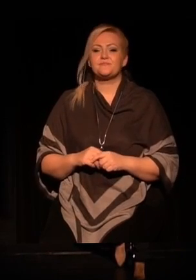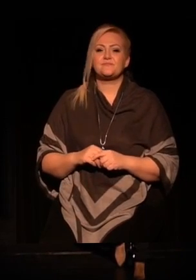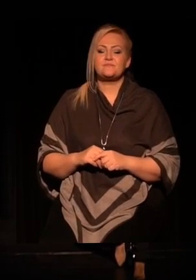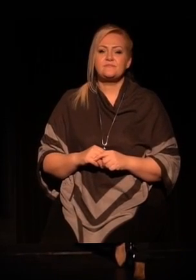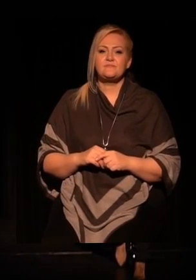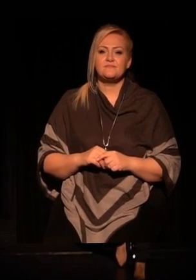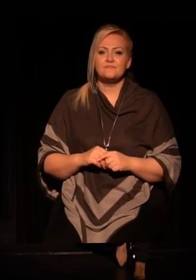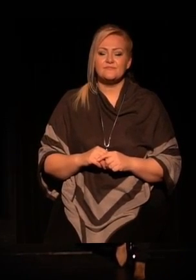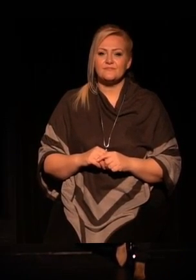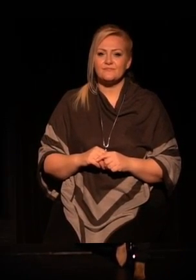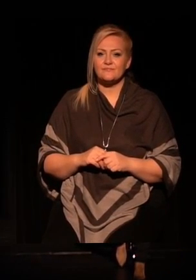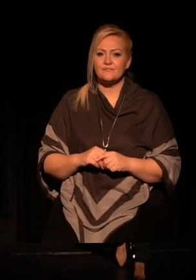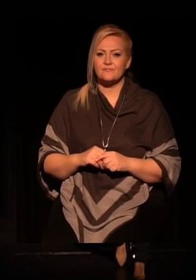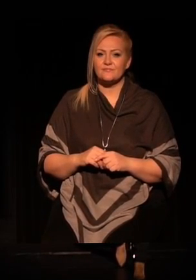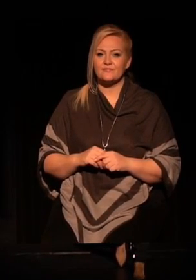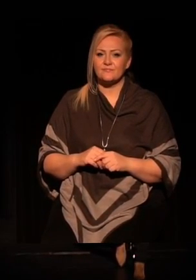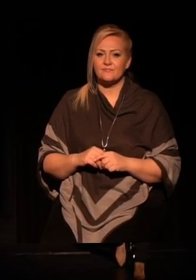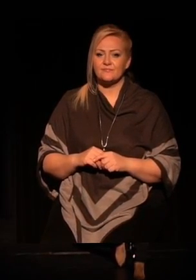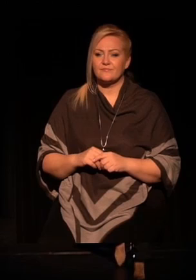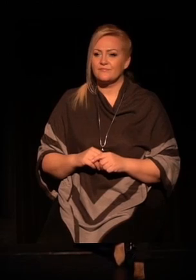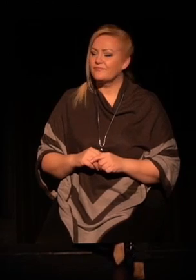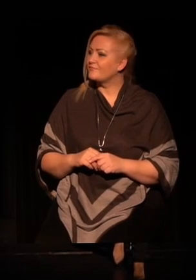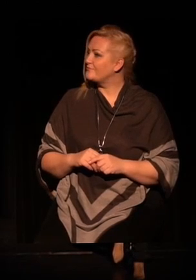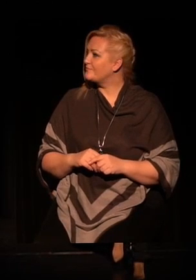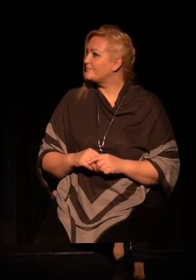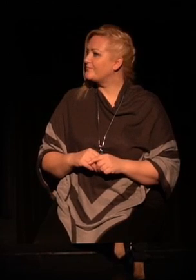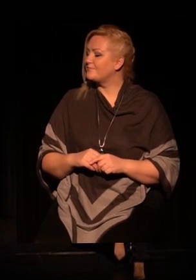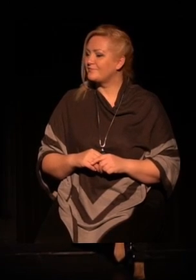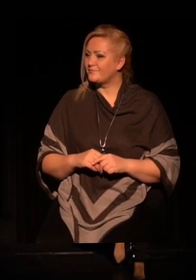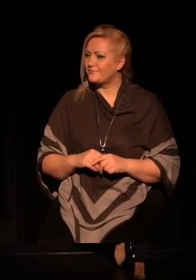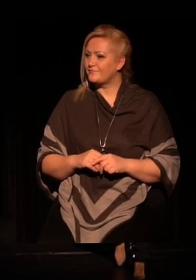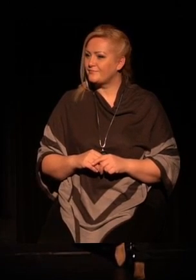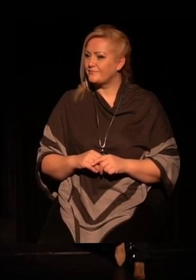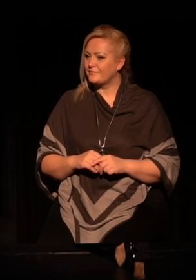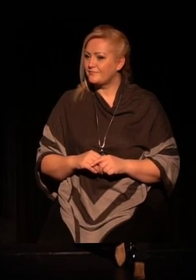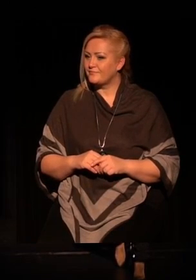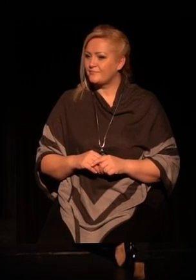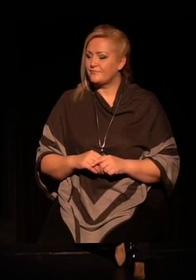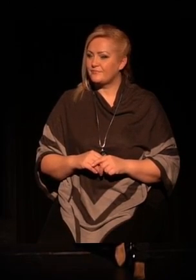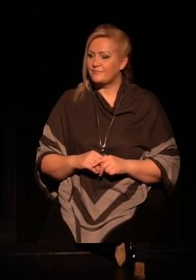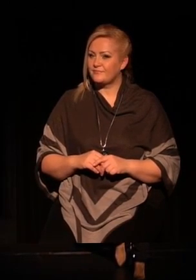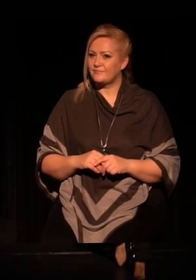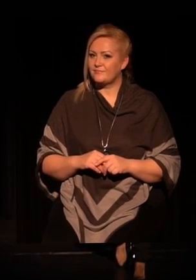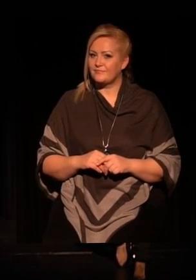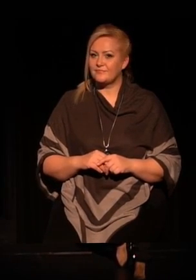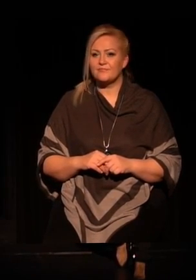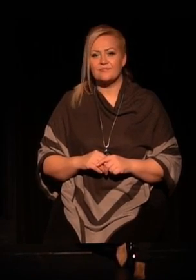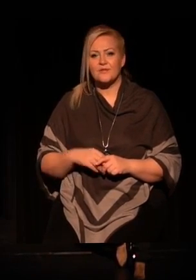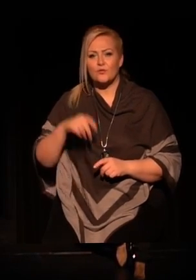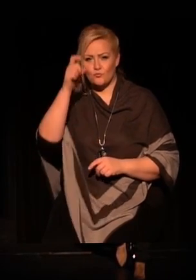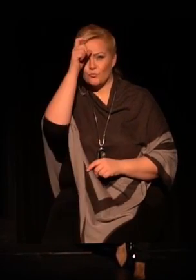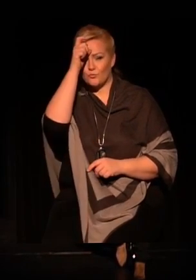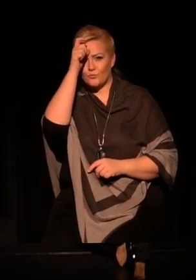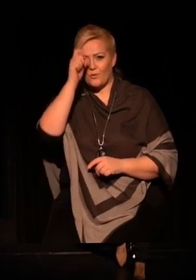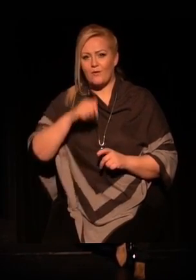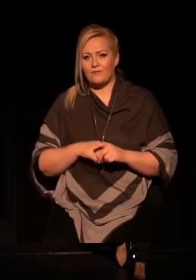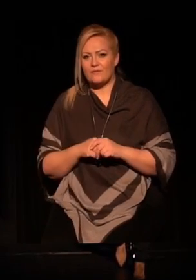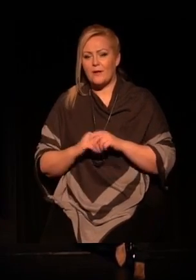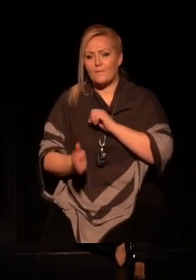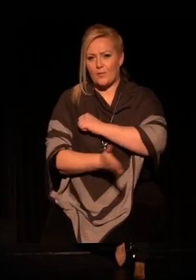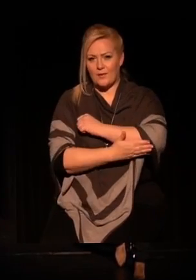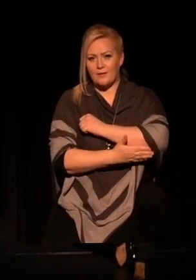świata. Ale to nie jedyne zaskoczenie, które może nam zafundować ten niepozorny mieszkaniec